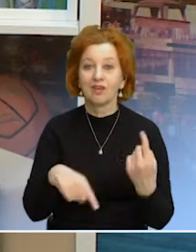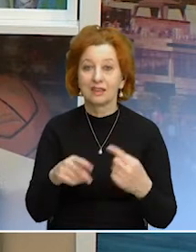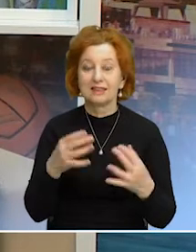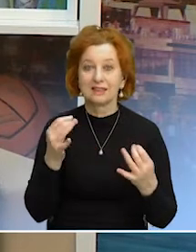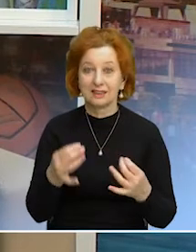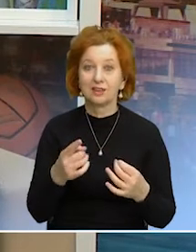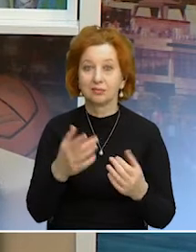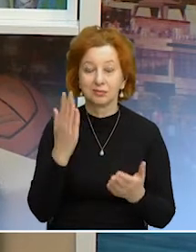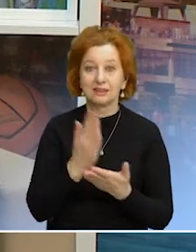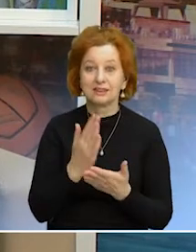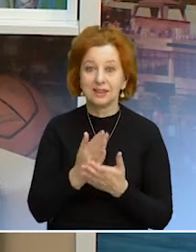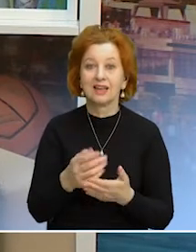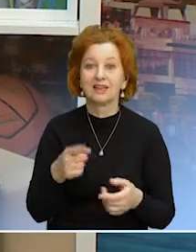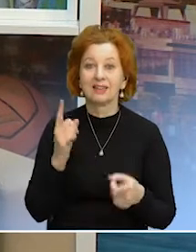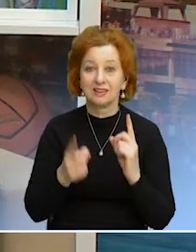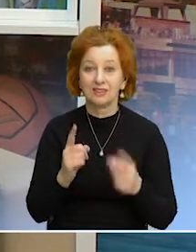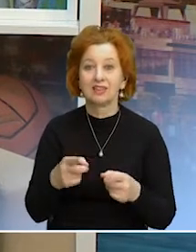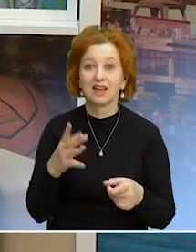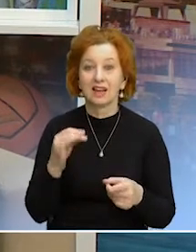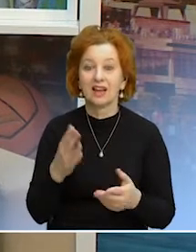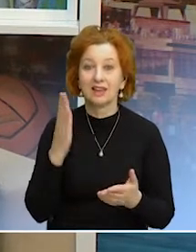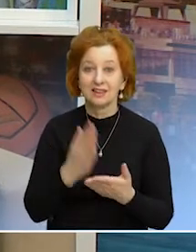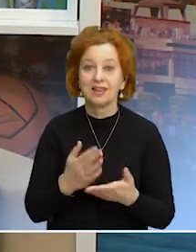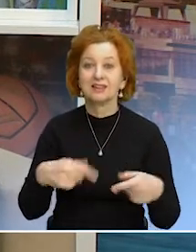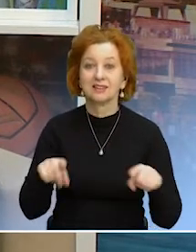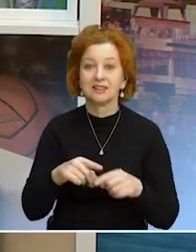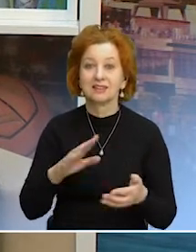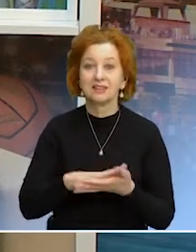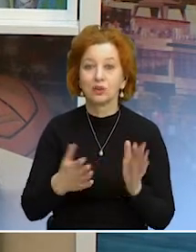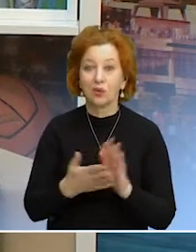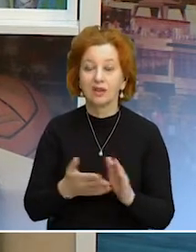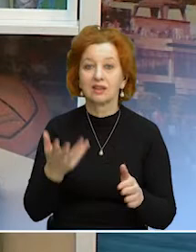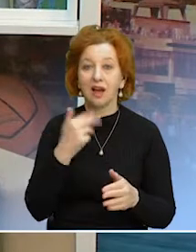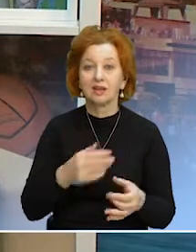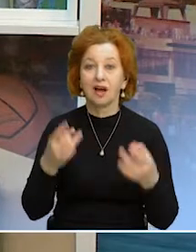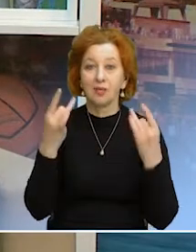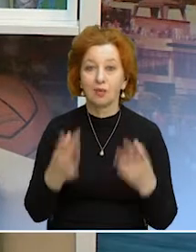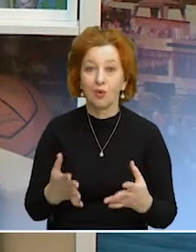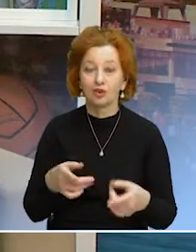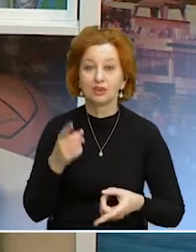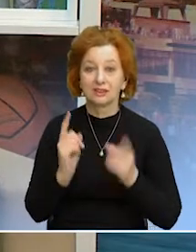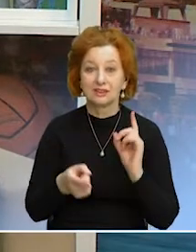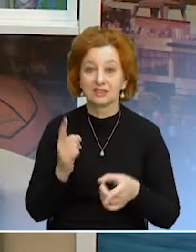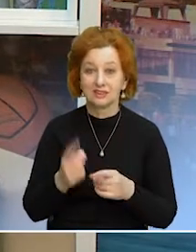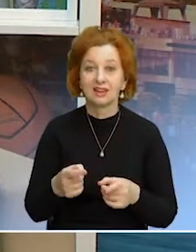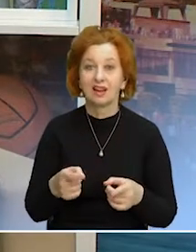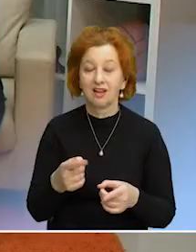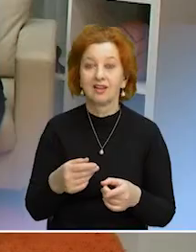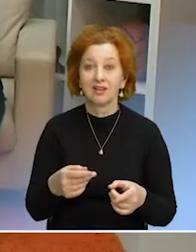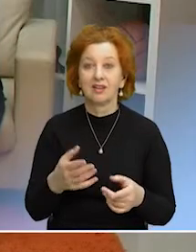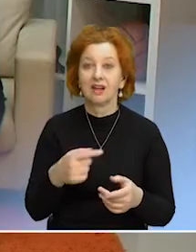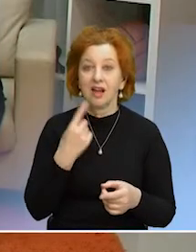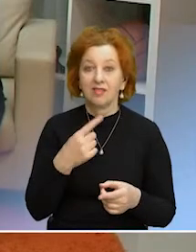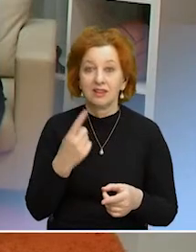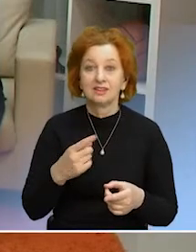Вот в Москве же это реновация, которая система. Вот действительно ли есть ситуации, когда проще действительно вот оп и новый